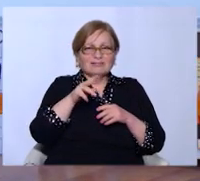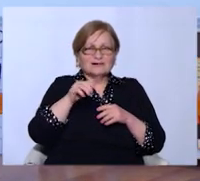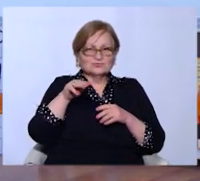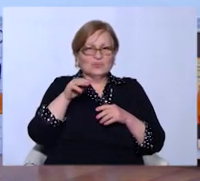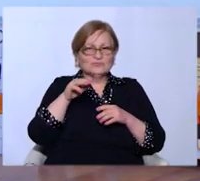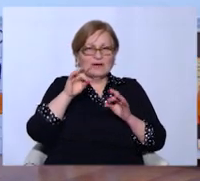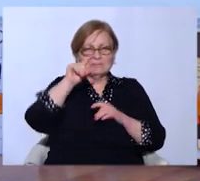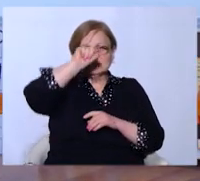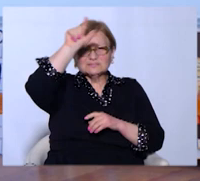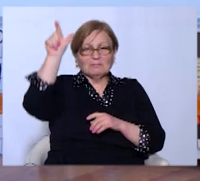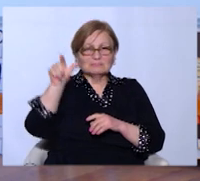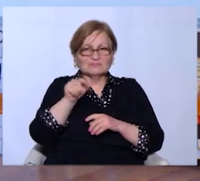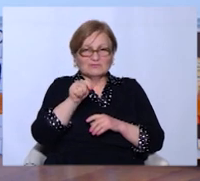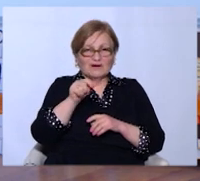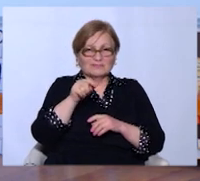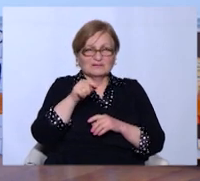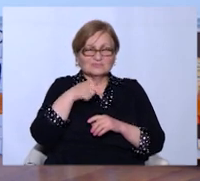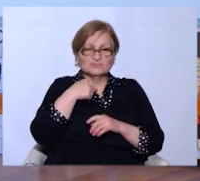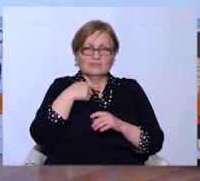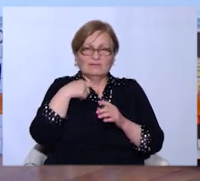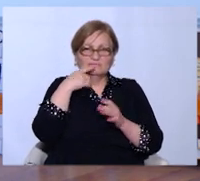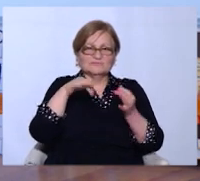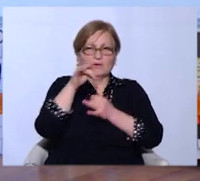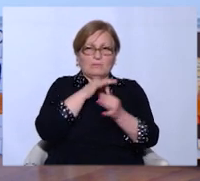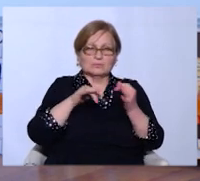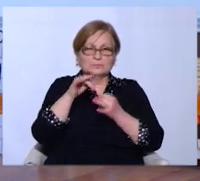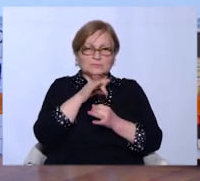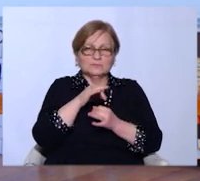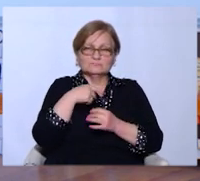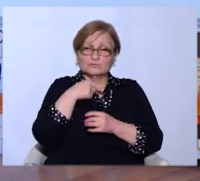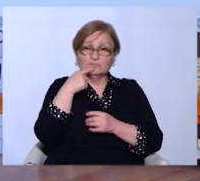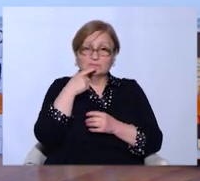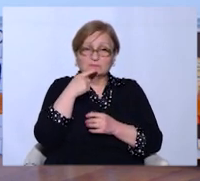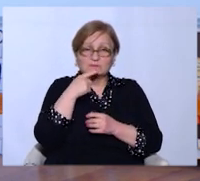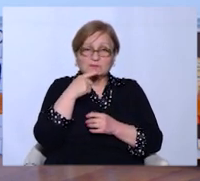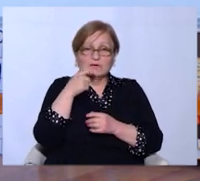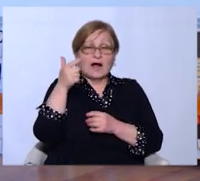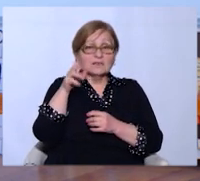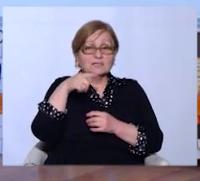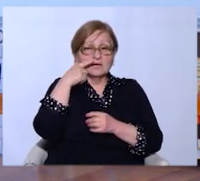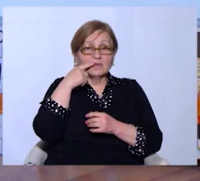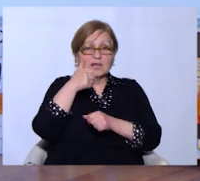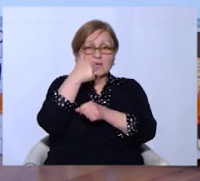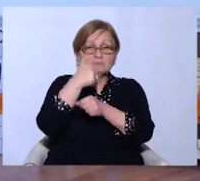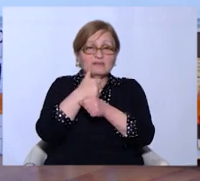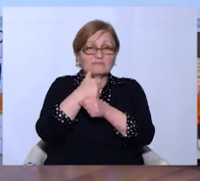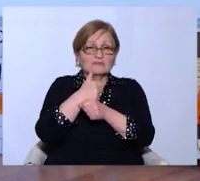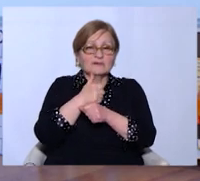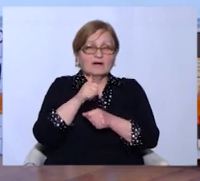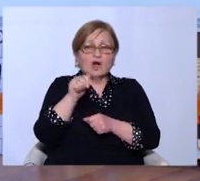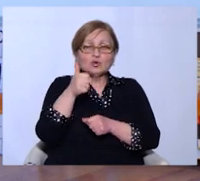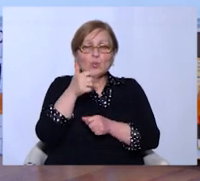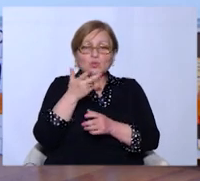თაწვიდის თვარეზე საუბრისას საუბრობთ ამ საკითხზე და ვთქვით, რომ გალაქტიონი ამბობს, თავარია პოეზიაში